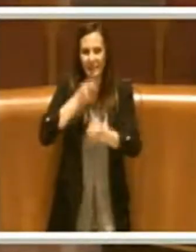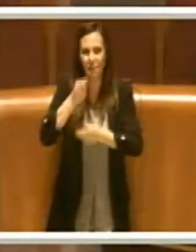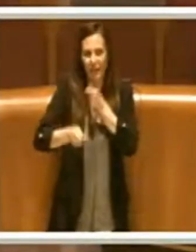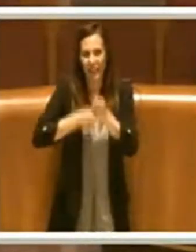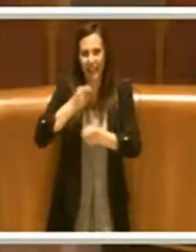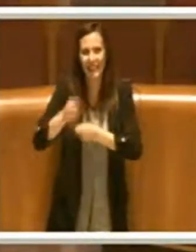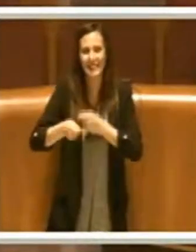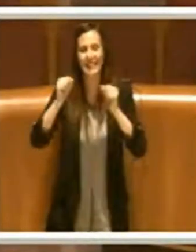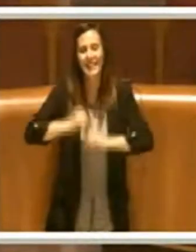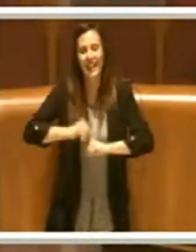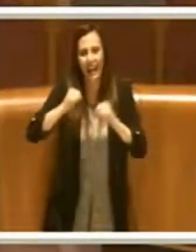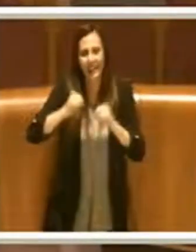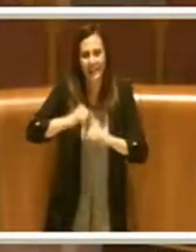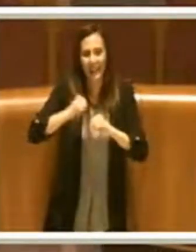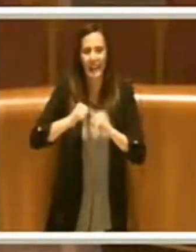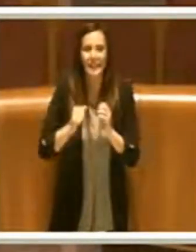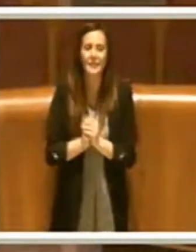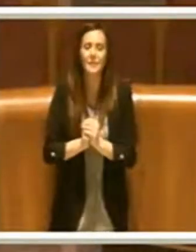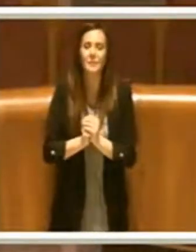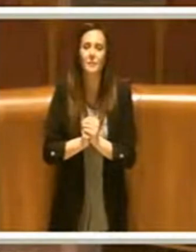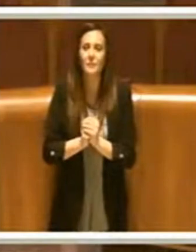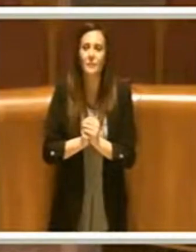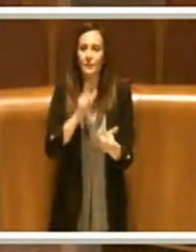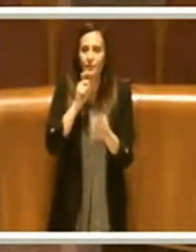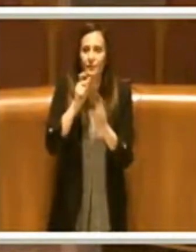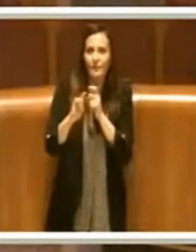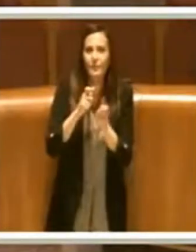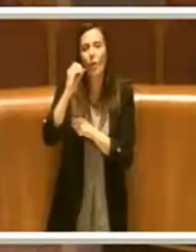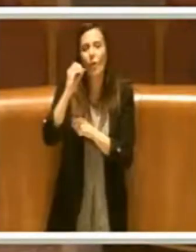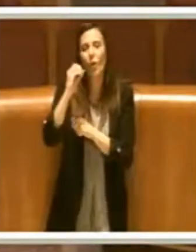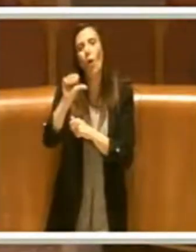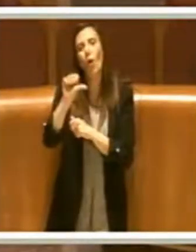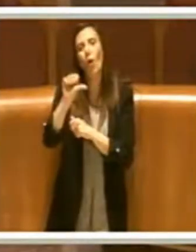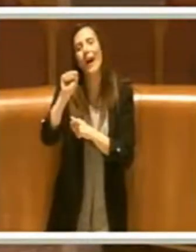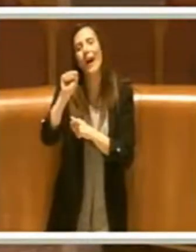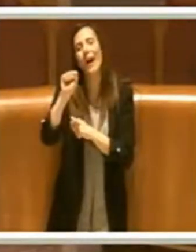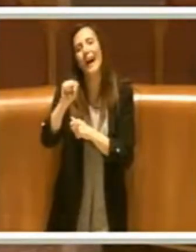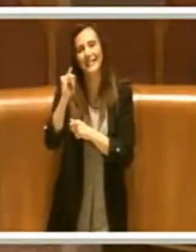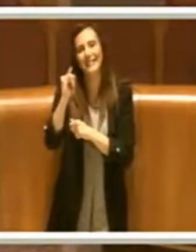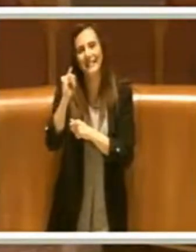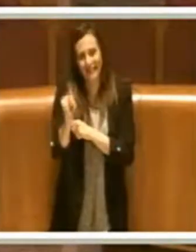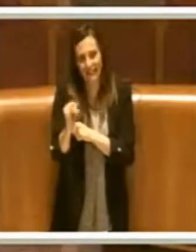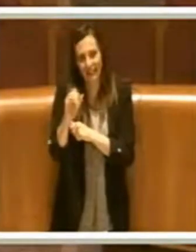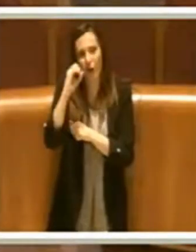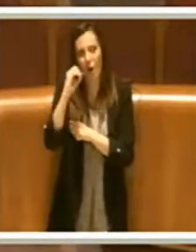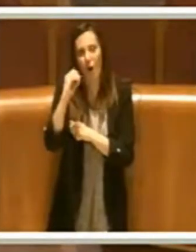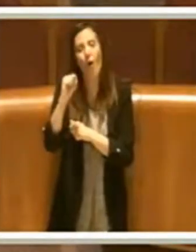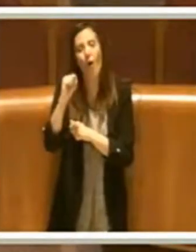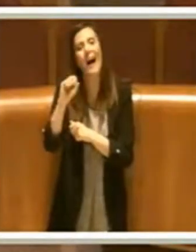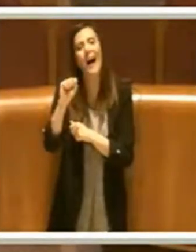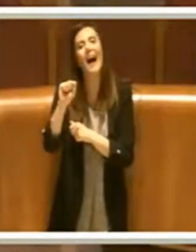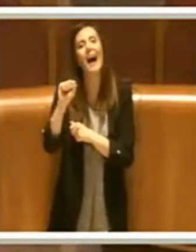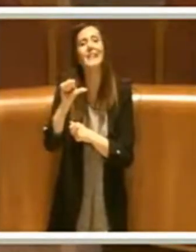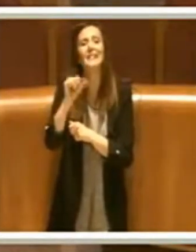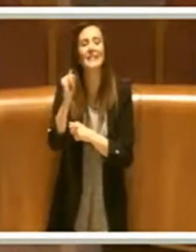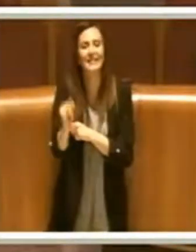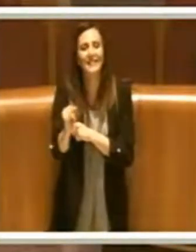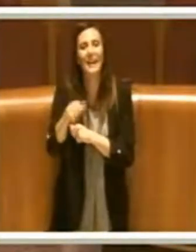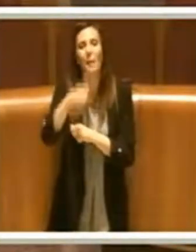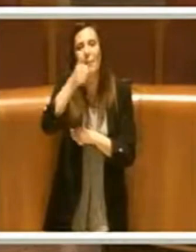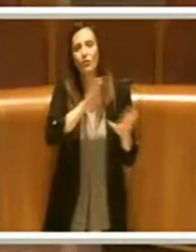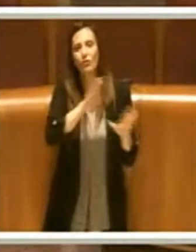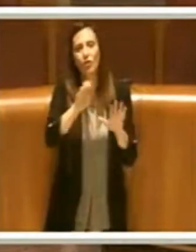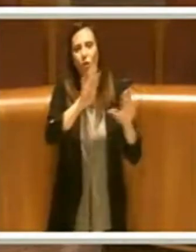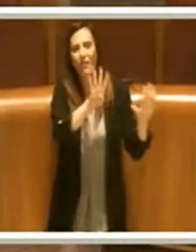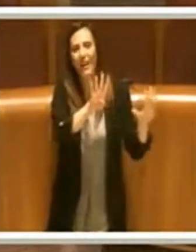capite. E il rapporto OASI, sempre del 2019, scriveva che dal 1997